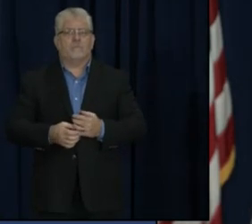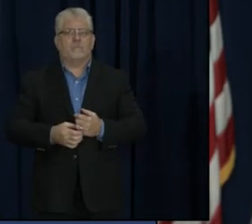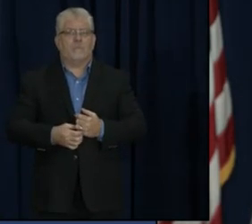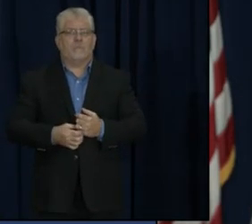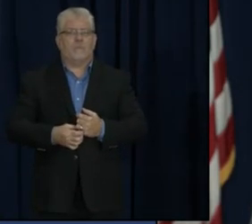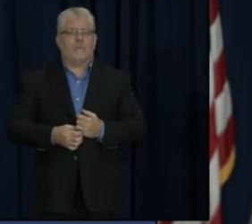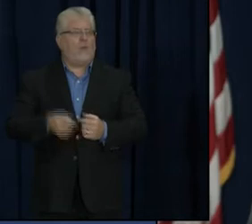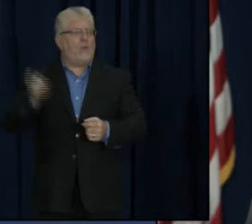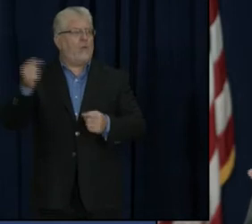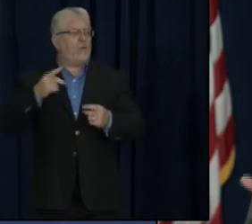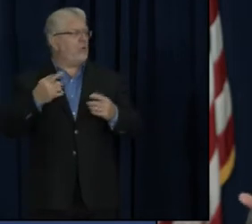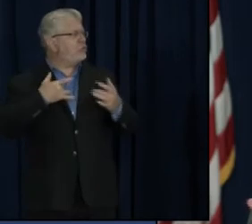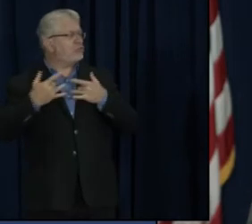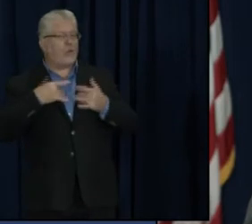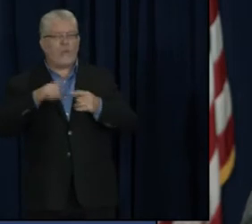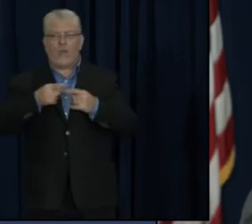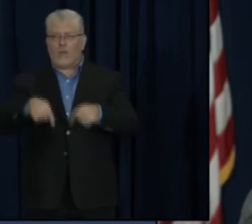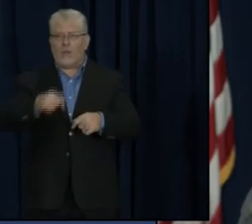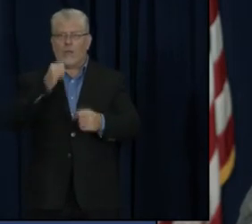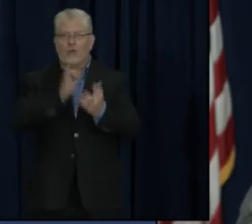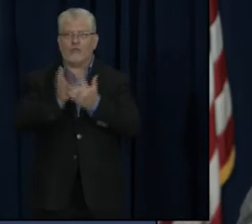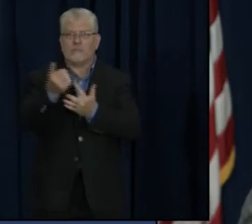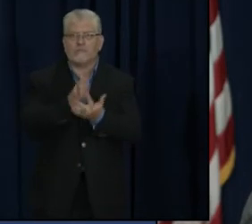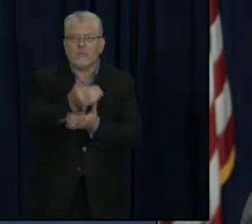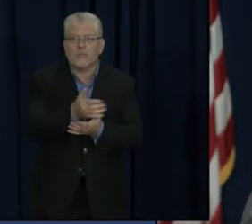لكنك إذا كنت تتحدث عن قضية